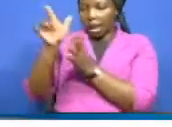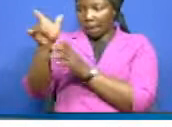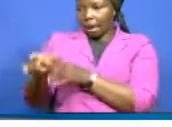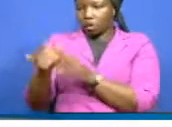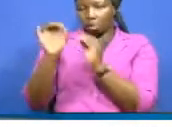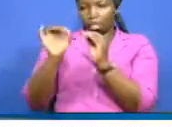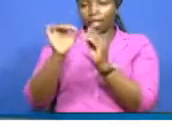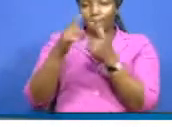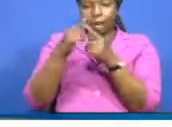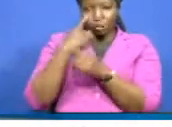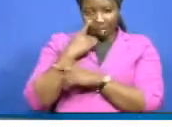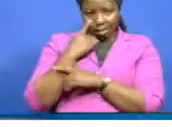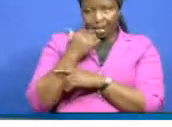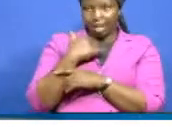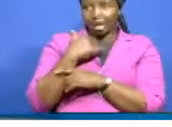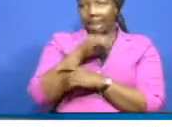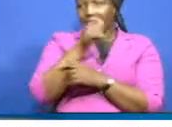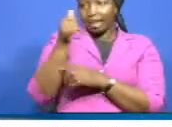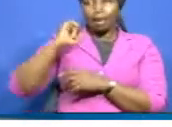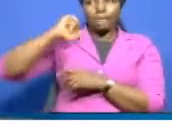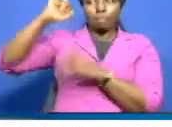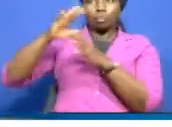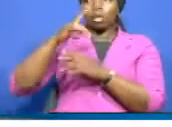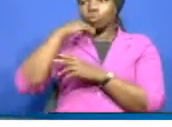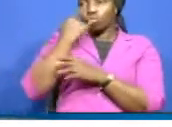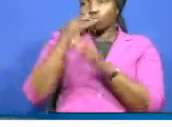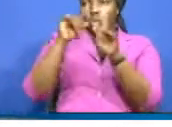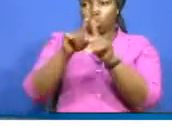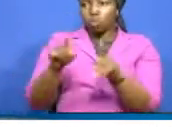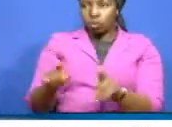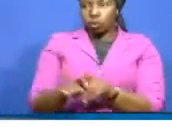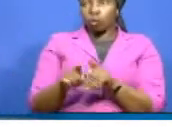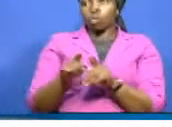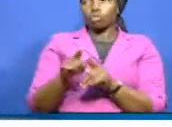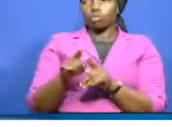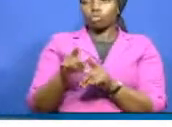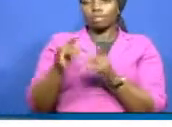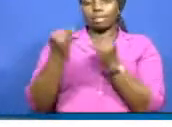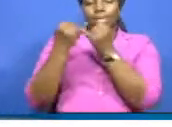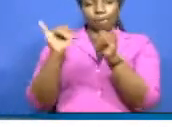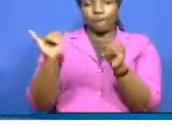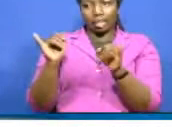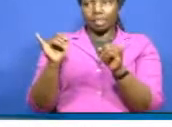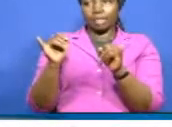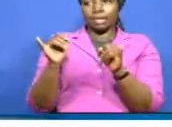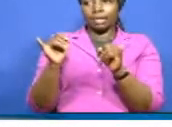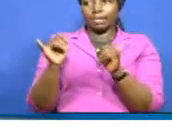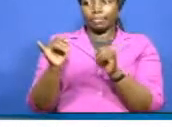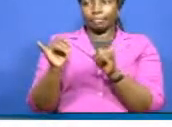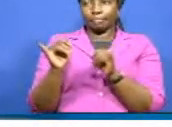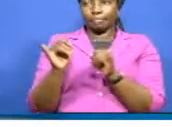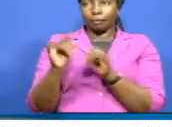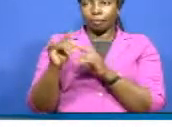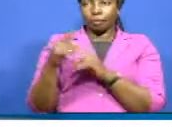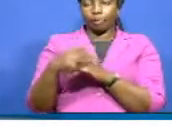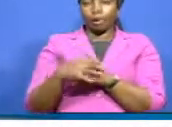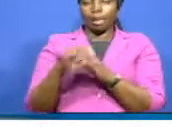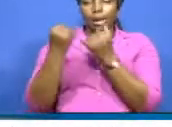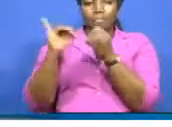na mwanasiasa ambaye alikuwa pia wa kibinafsi, mgombea